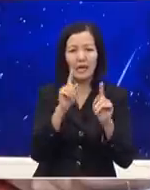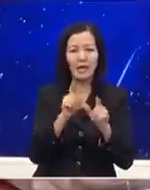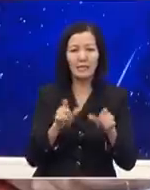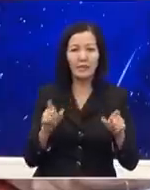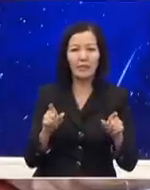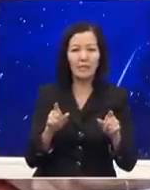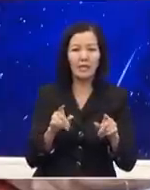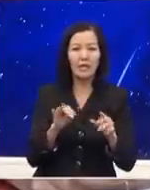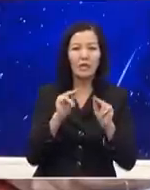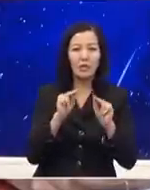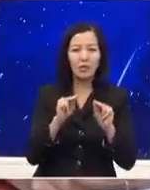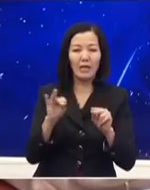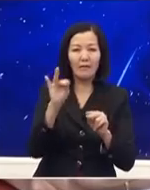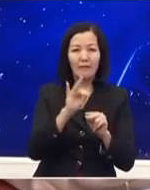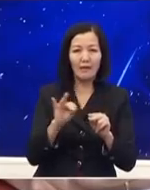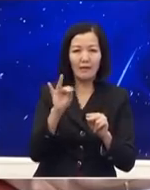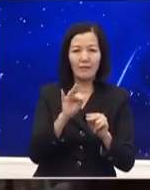азаматтар